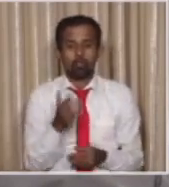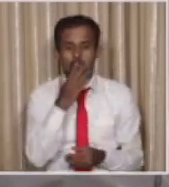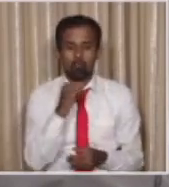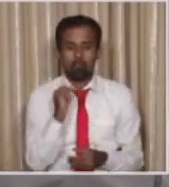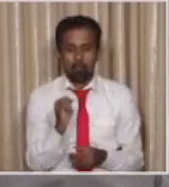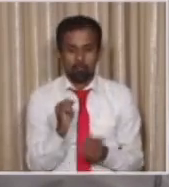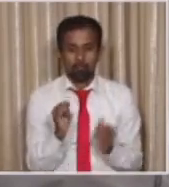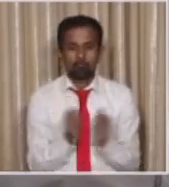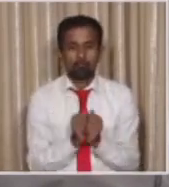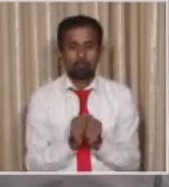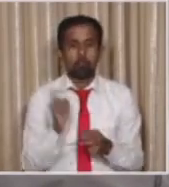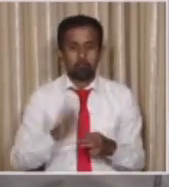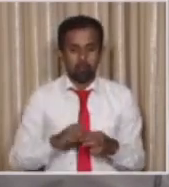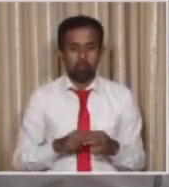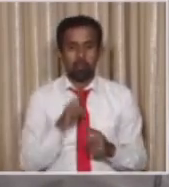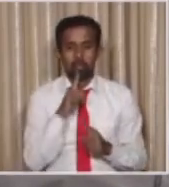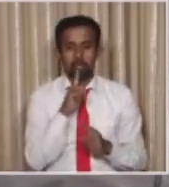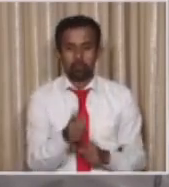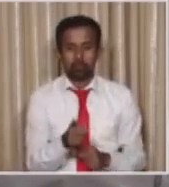अभियोग